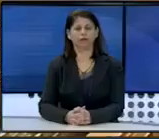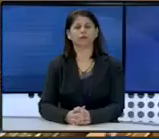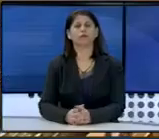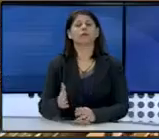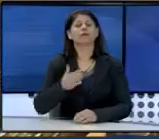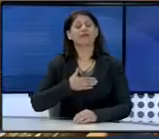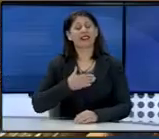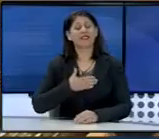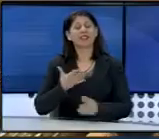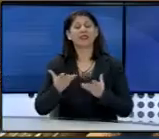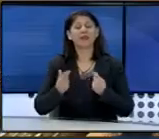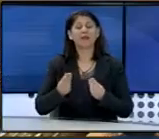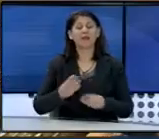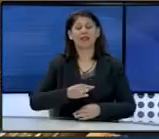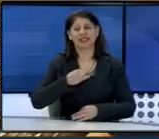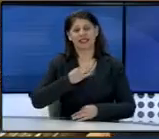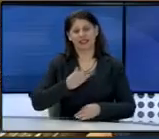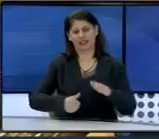Ευχαριστώ πολύ, κύριε Πρόεδρε.